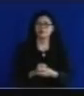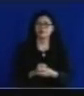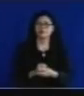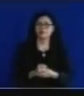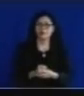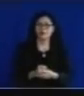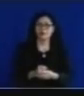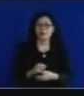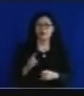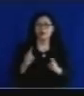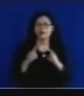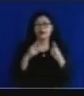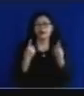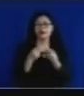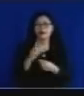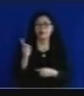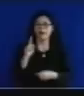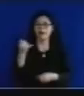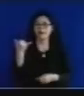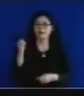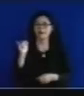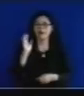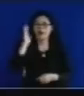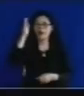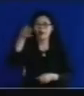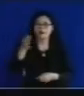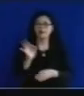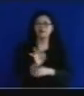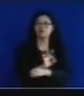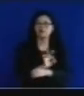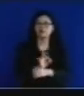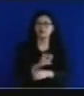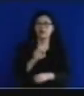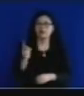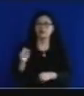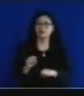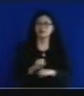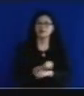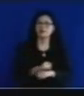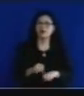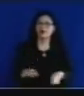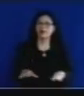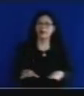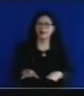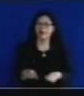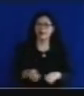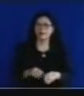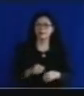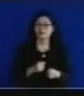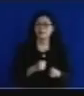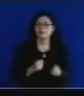perangkat daerah mana yang akan difungsikan sebagai garda terdepan